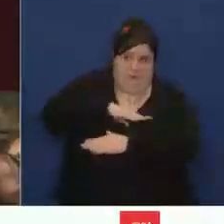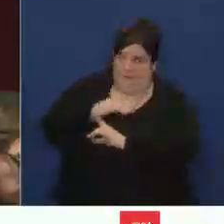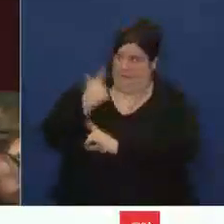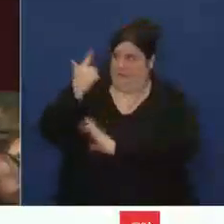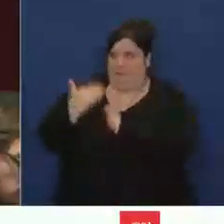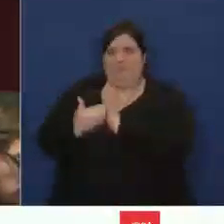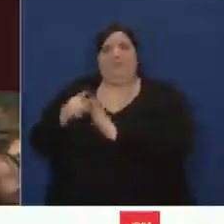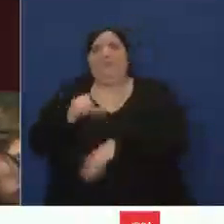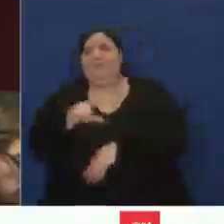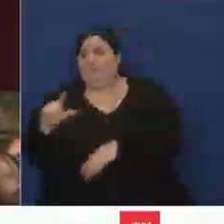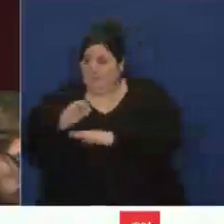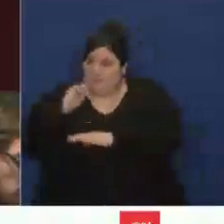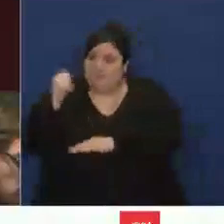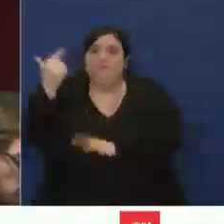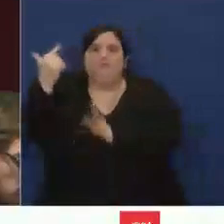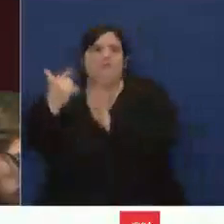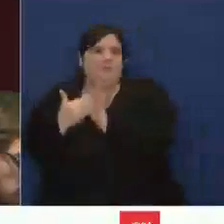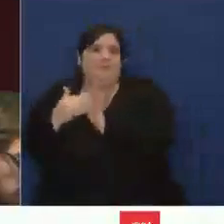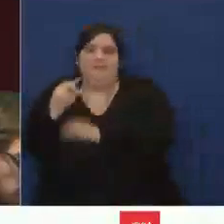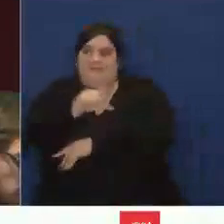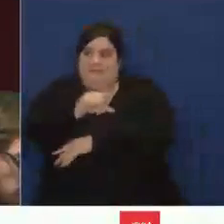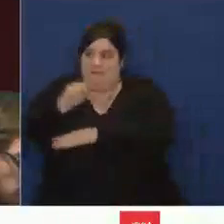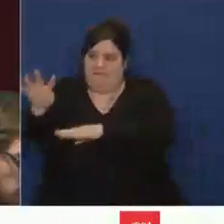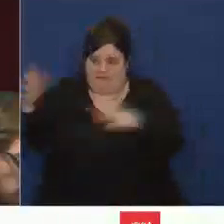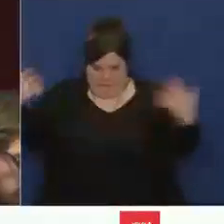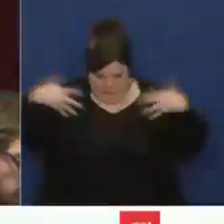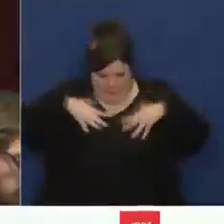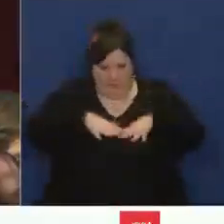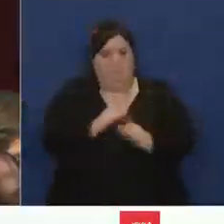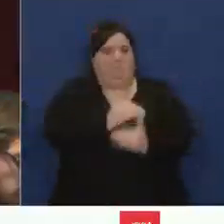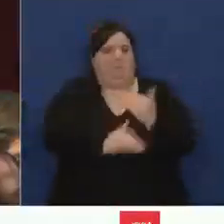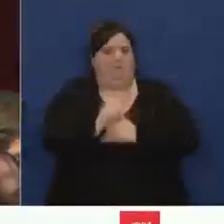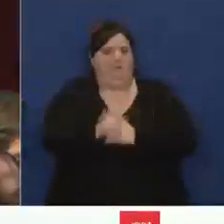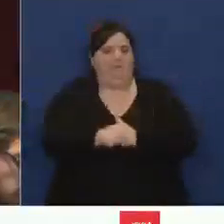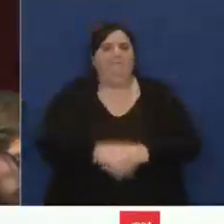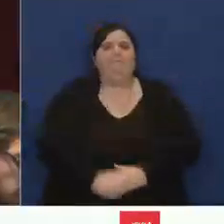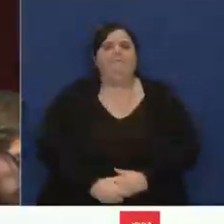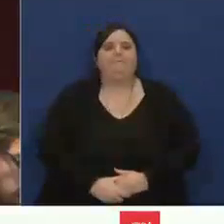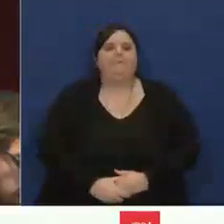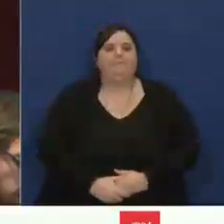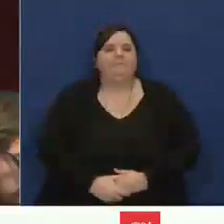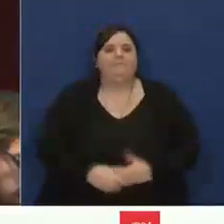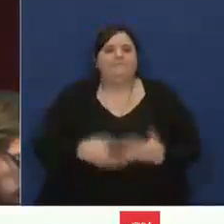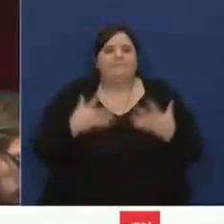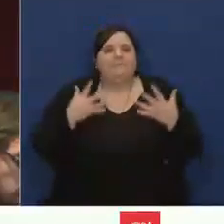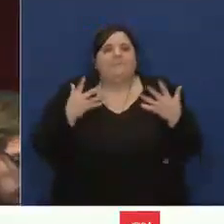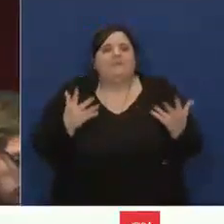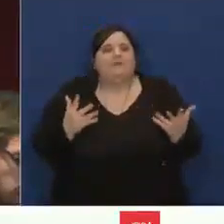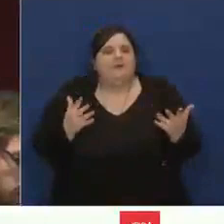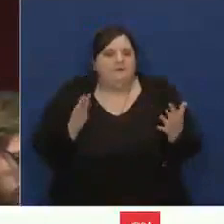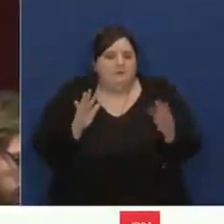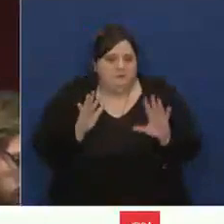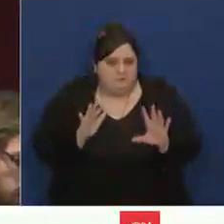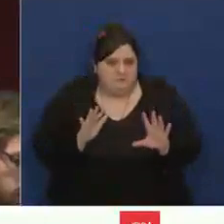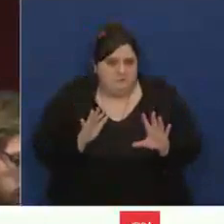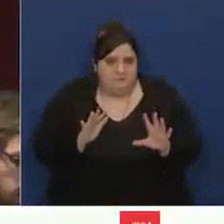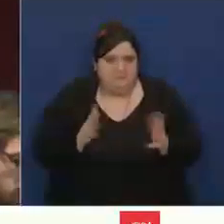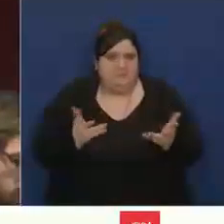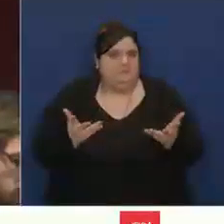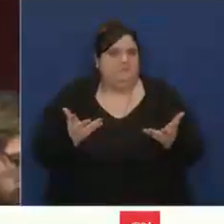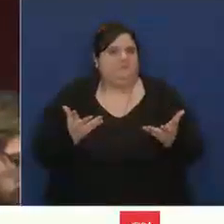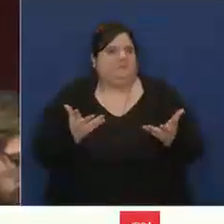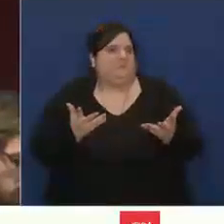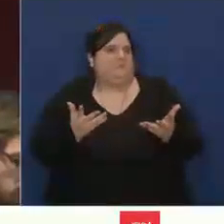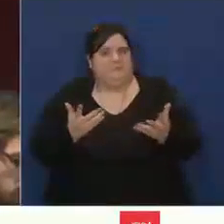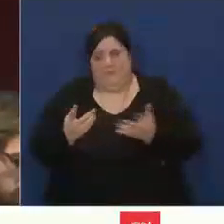2022-2029. Je voudrais simplement ici, parce que présent à